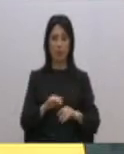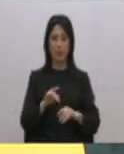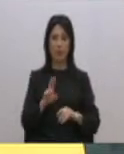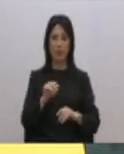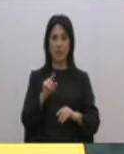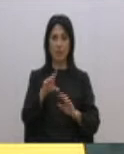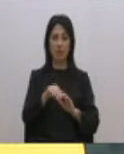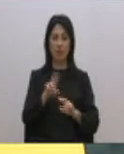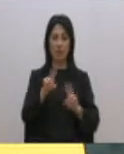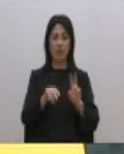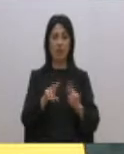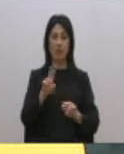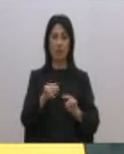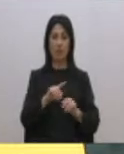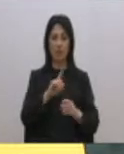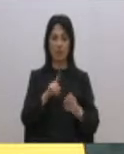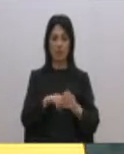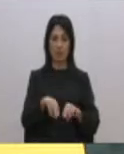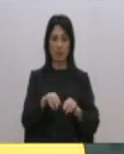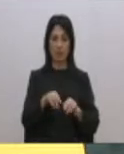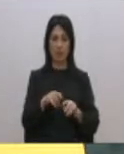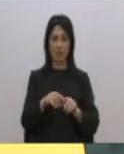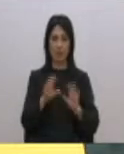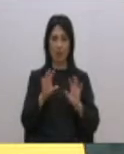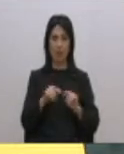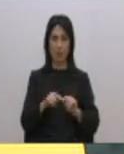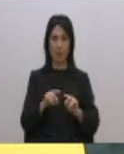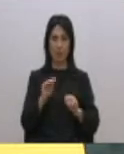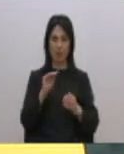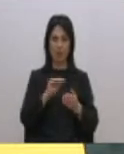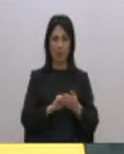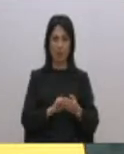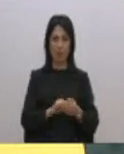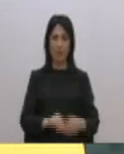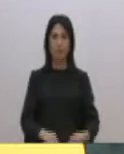sa sa sa sa sa sa sa sa